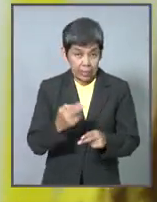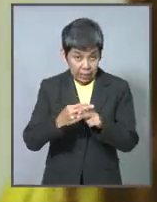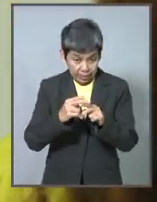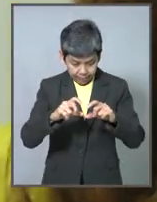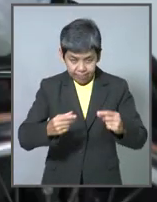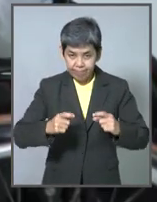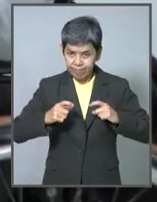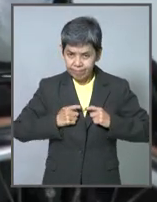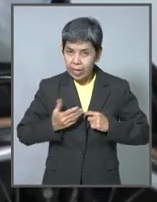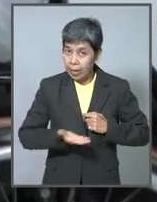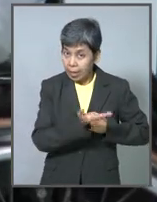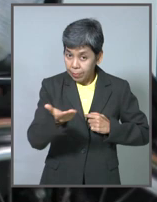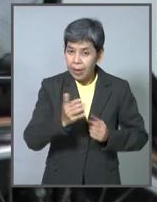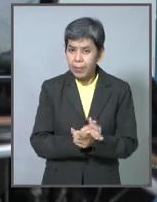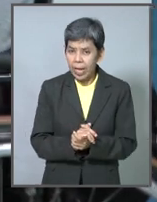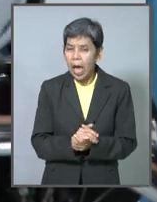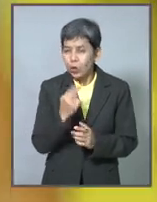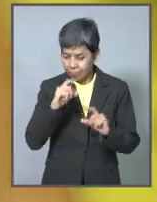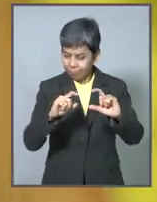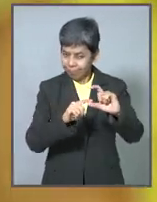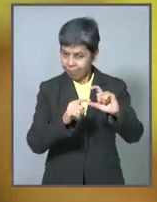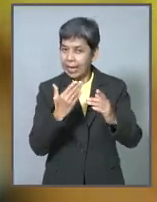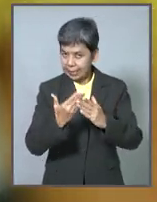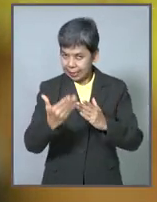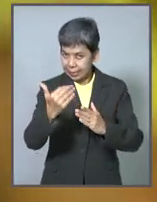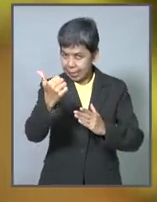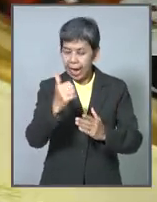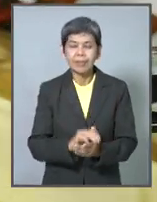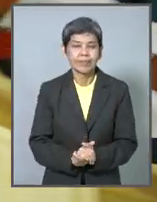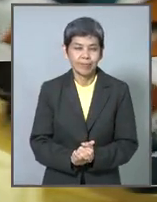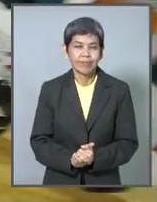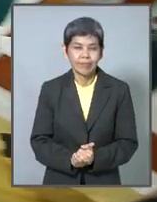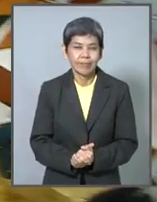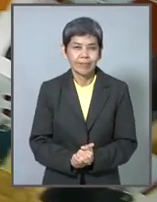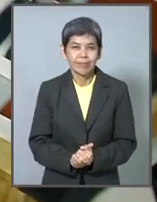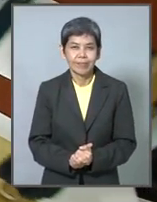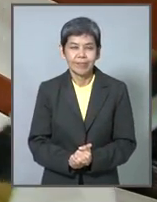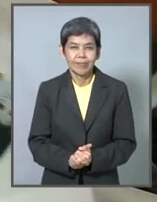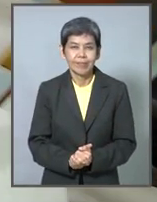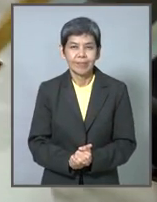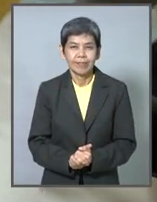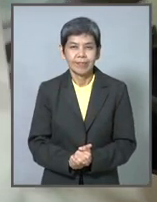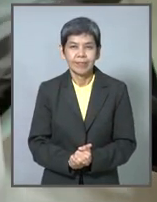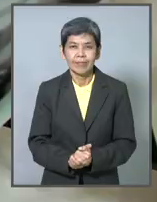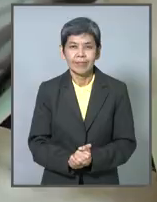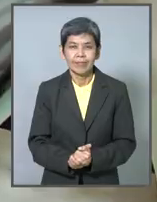ขอน้ำบัตรหน่อยผู้ชมทางบ้านก ็สามารถ สุดได้ครับผมขอบคุณนะครับ